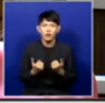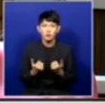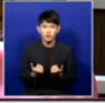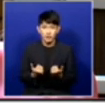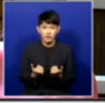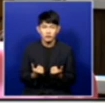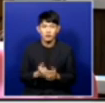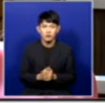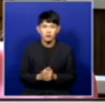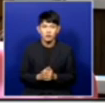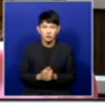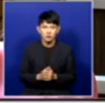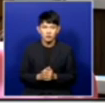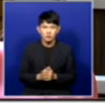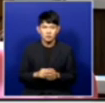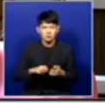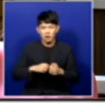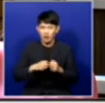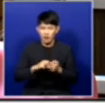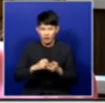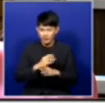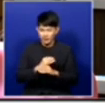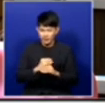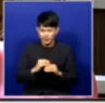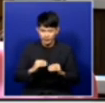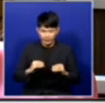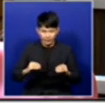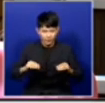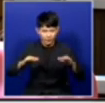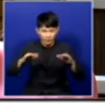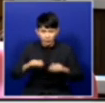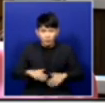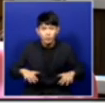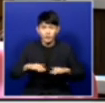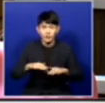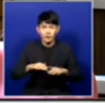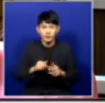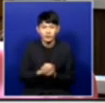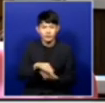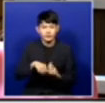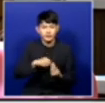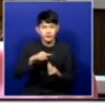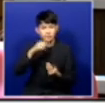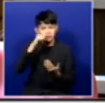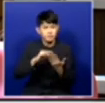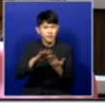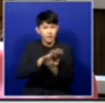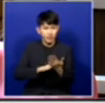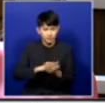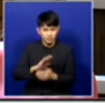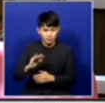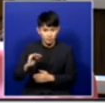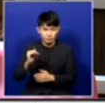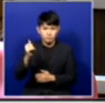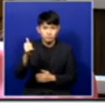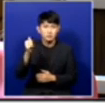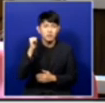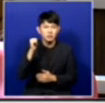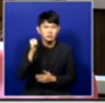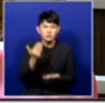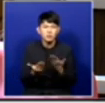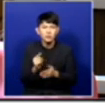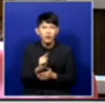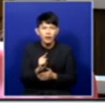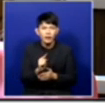ได้กลับเข้ามาสู่ภาวะปกติแล้วเศรษฐกิจของไทยจะฟื้นตัวหรือไม่เนี่ยไม่ได้ขึ้นอยู่กับ